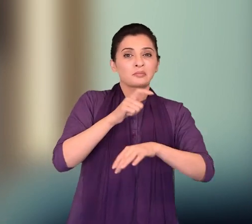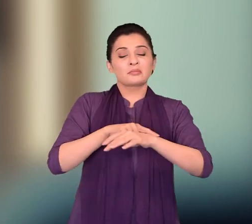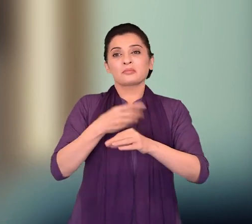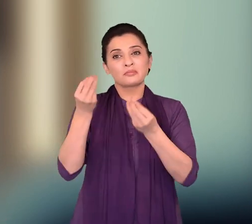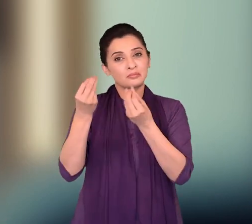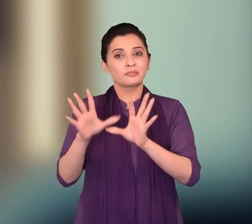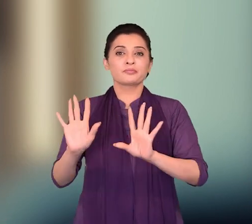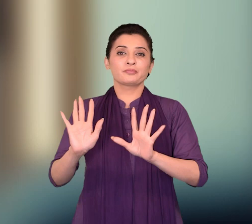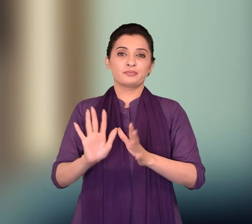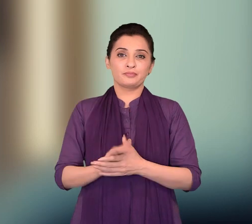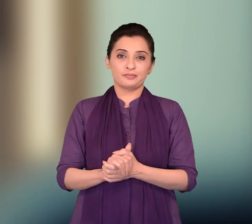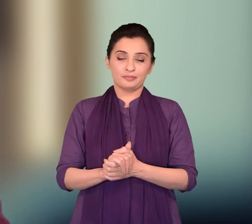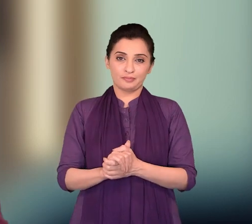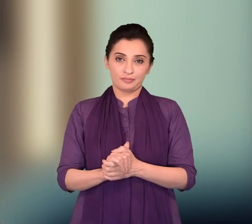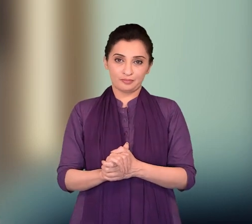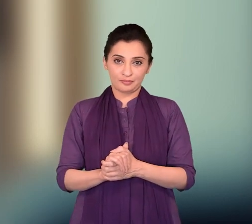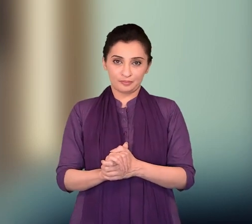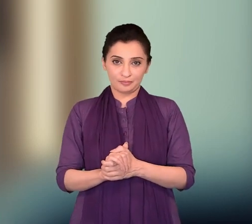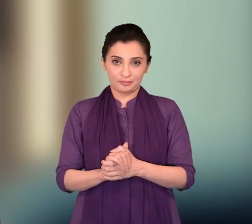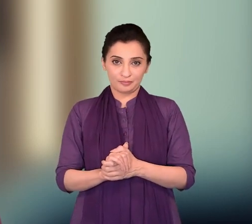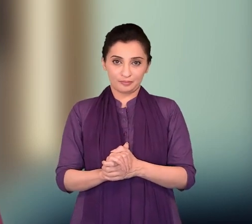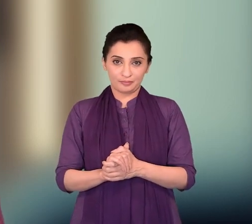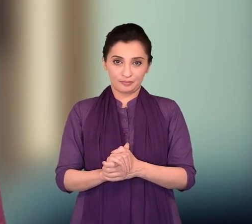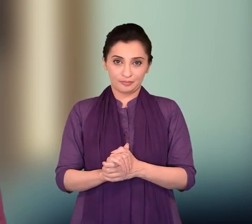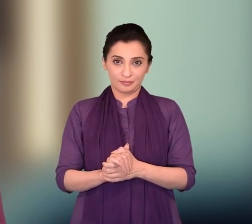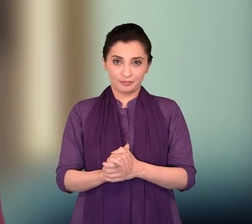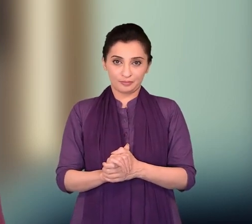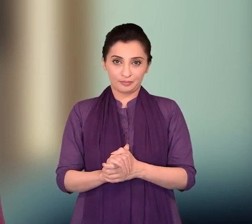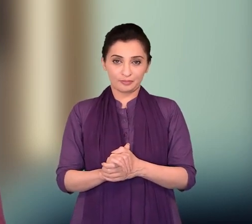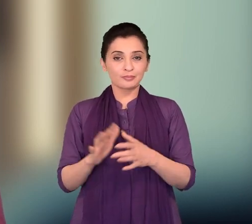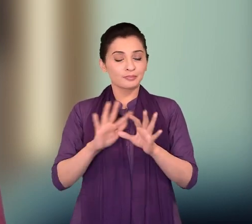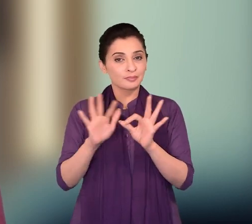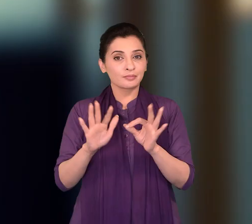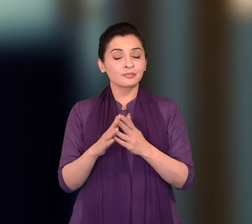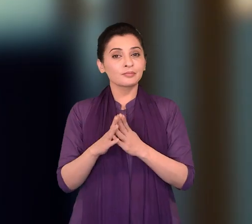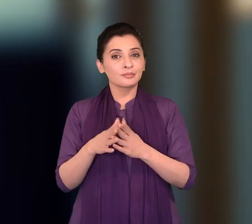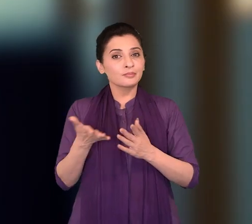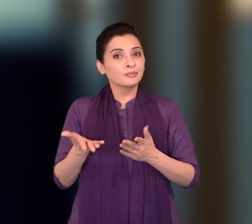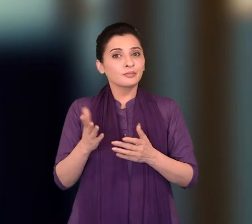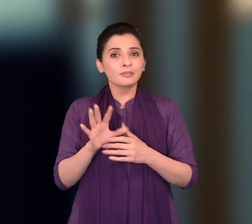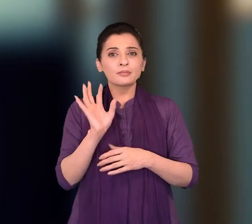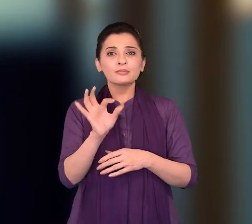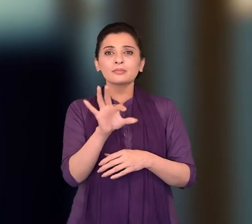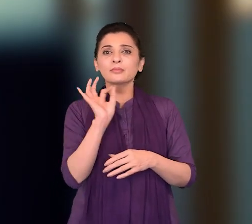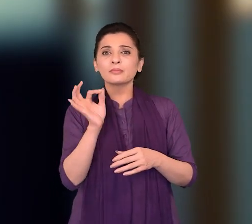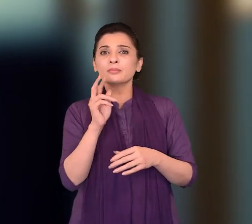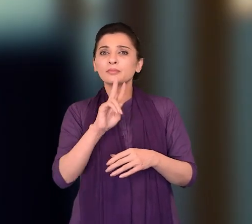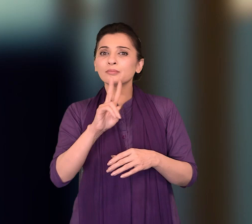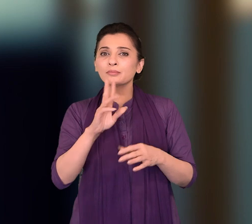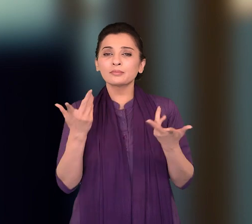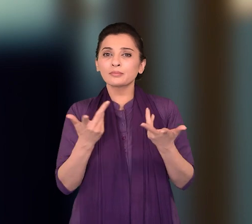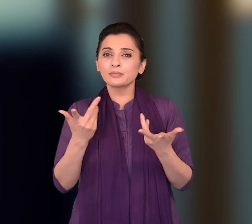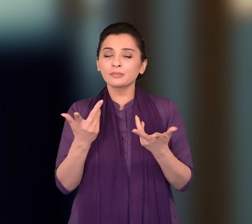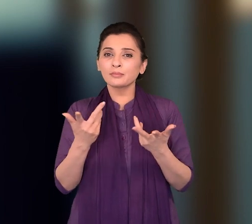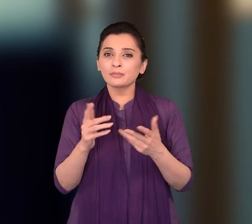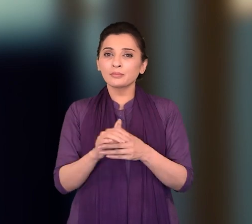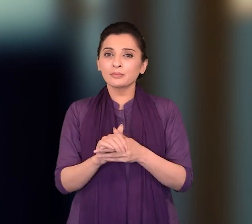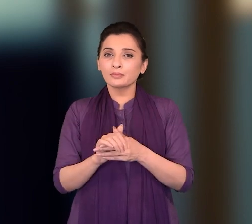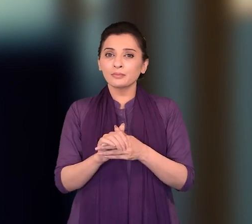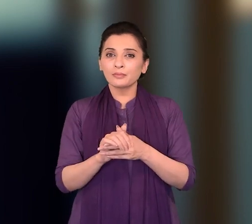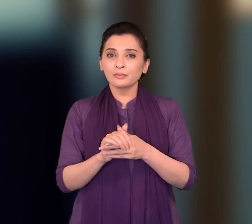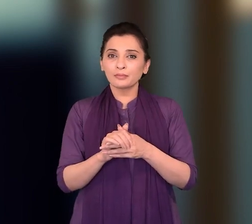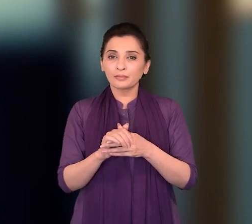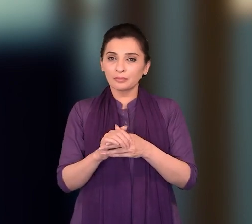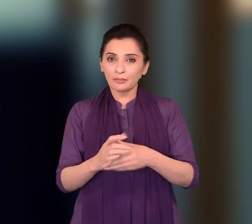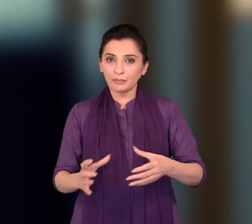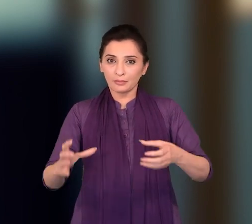اس میں اکثر ٹائم اتنا لوز ہو جاتا ہے دین تھنگس بیکم انریورسیبل فار سرٹن پیشنٹس. The significance of having